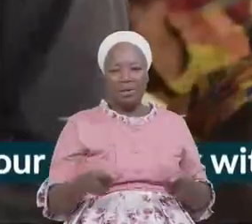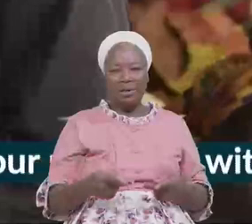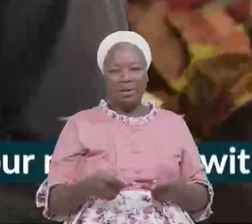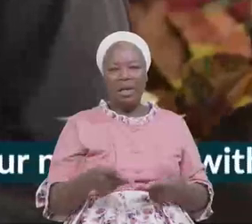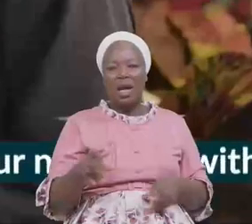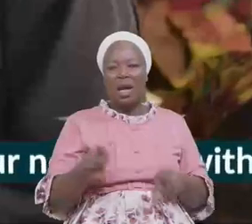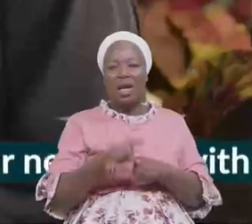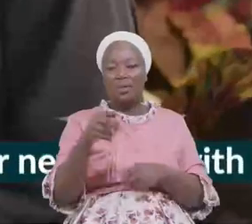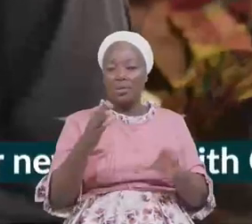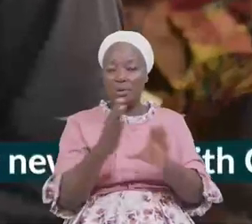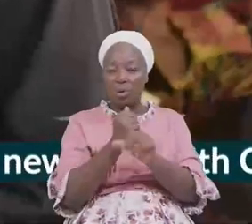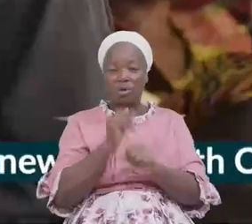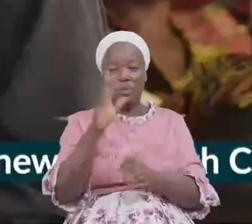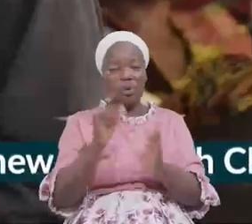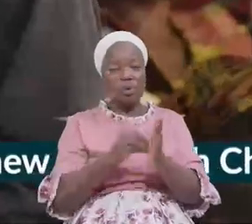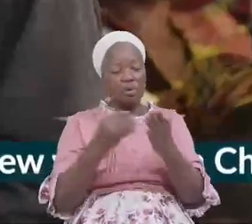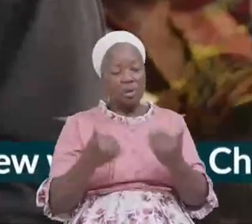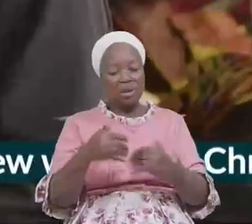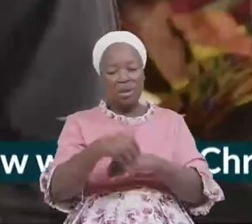Comme tu as reçu pour toi,